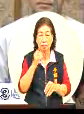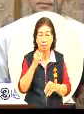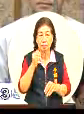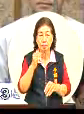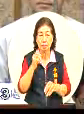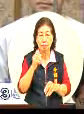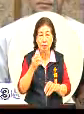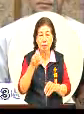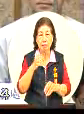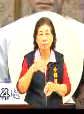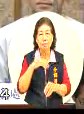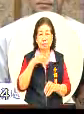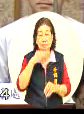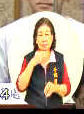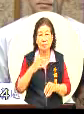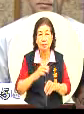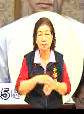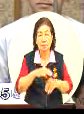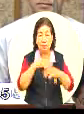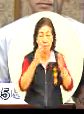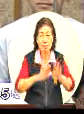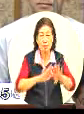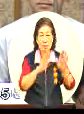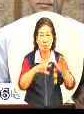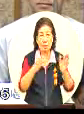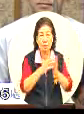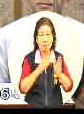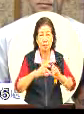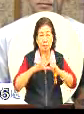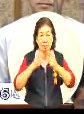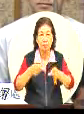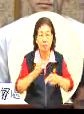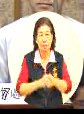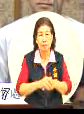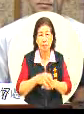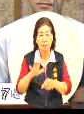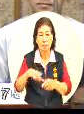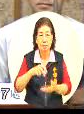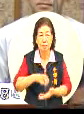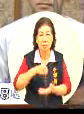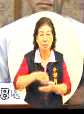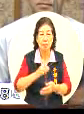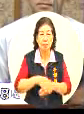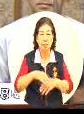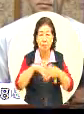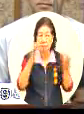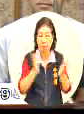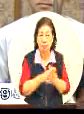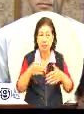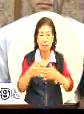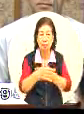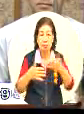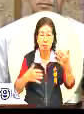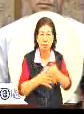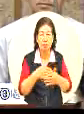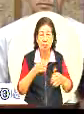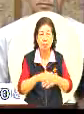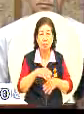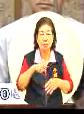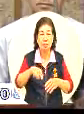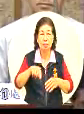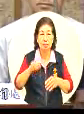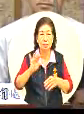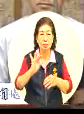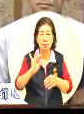都发局会回答哈，哦。那就刚才议员所关心的整个交通的部分，这一块地因为之前在